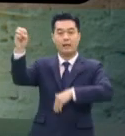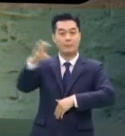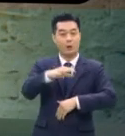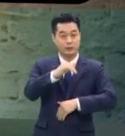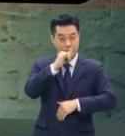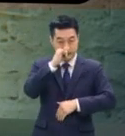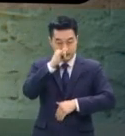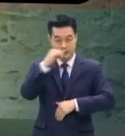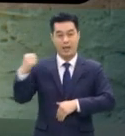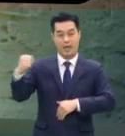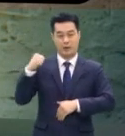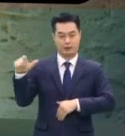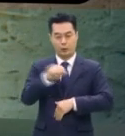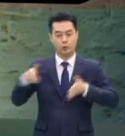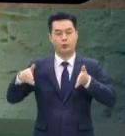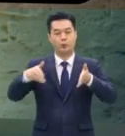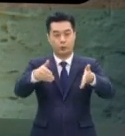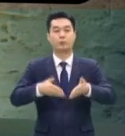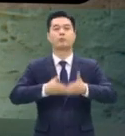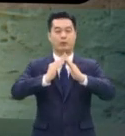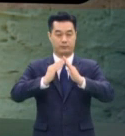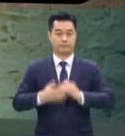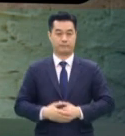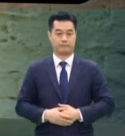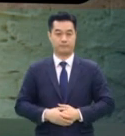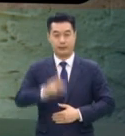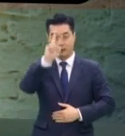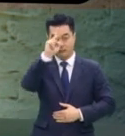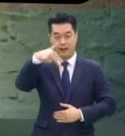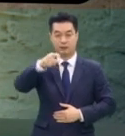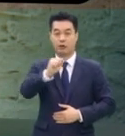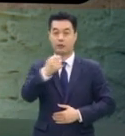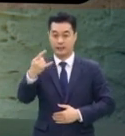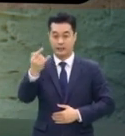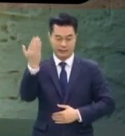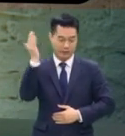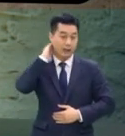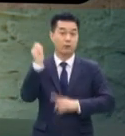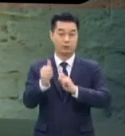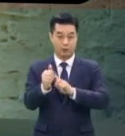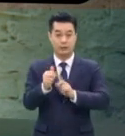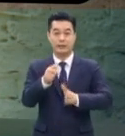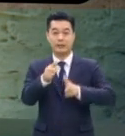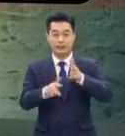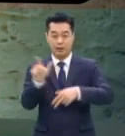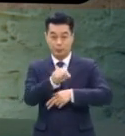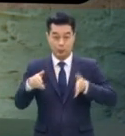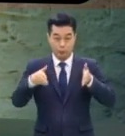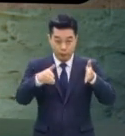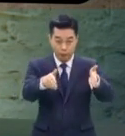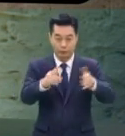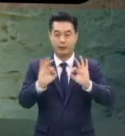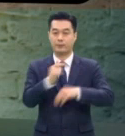고속도로를 건설 하겠습니다 박정희 대통령의 산업 고속도록 김대중 대통령의